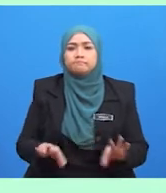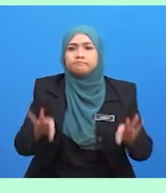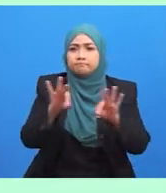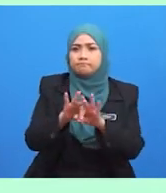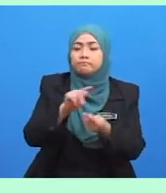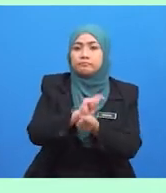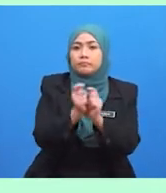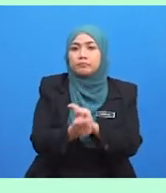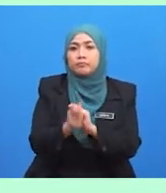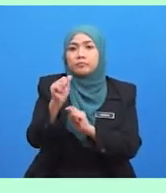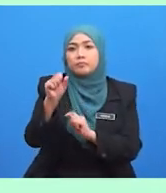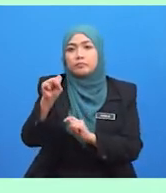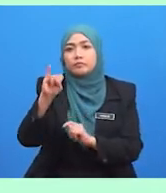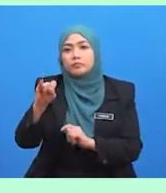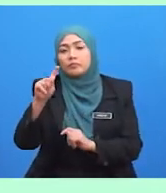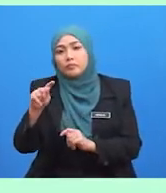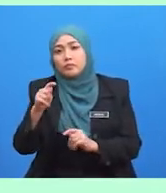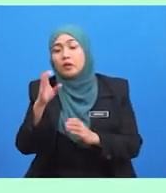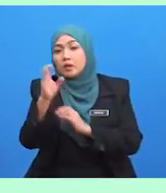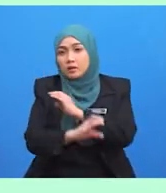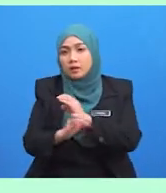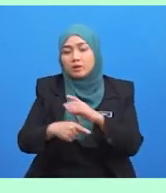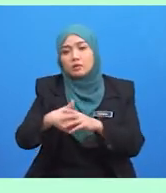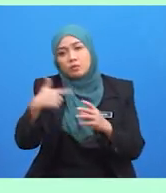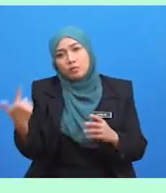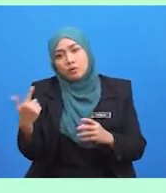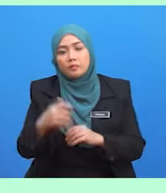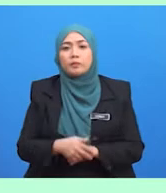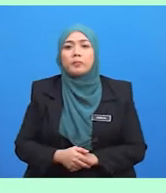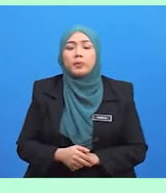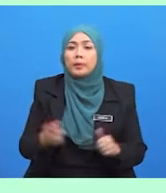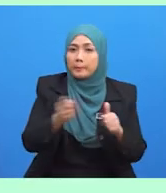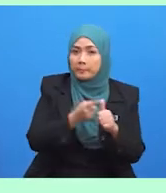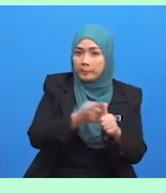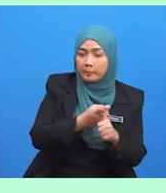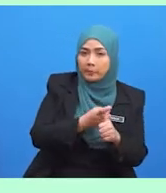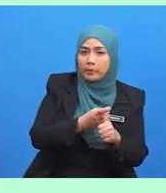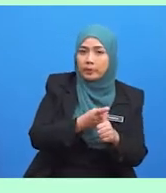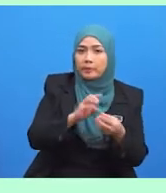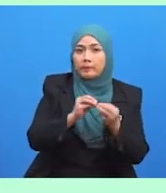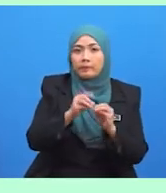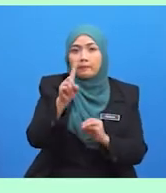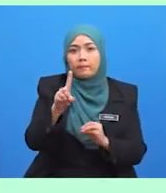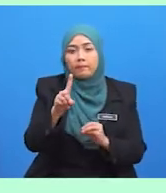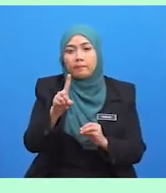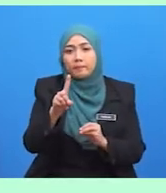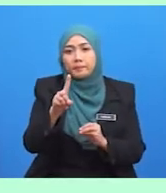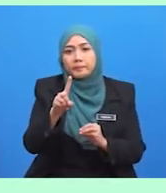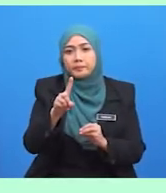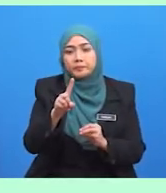Kepentingan pertukaran asing adalah seperti berikut. Yang pertama, ia membiayai